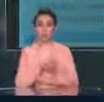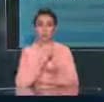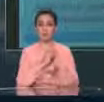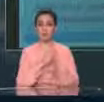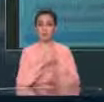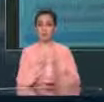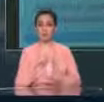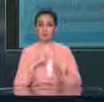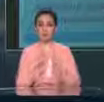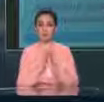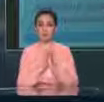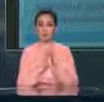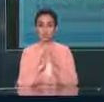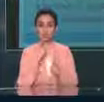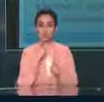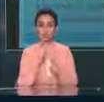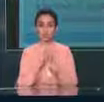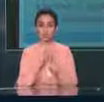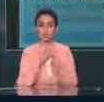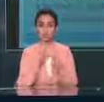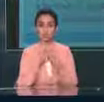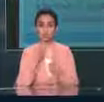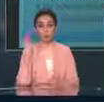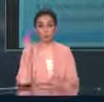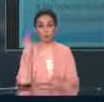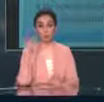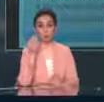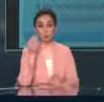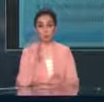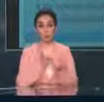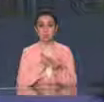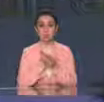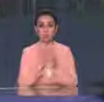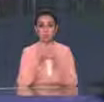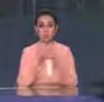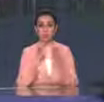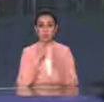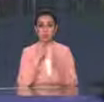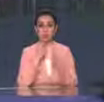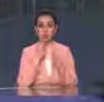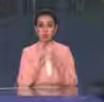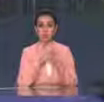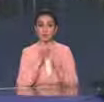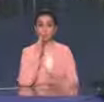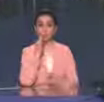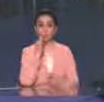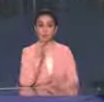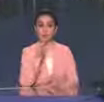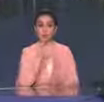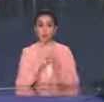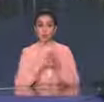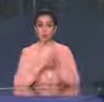книжная речь стилистика это учение о стилях речи средствах языковой выразительности и